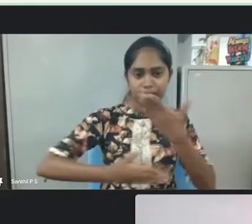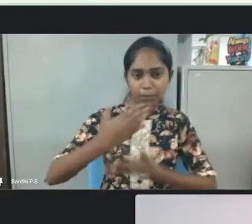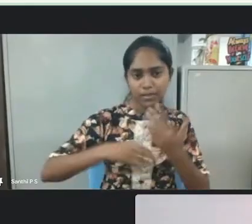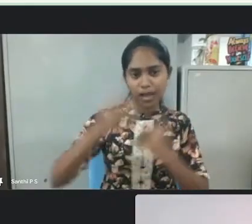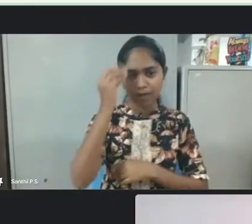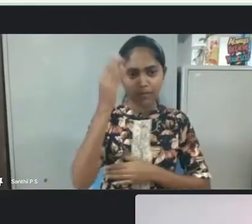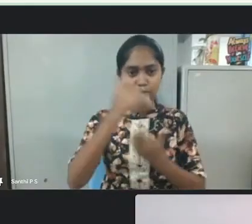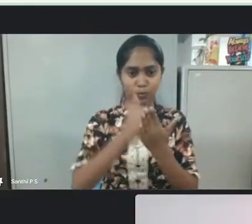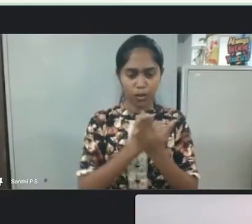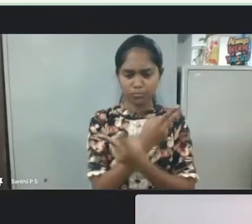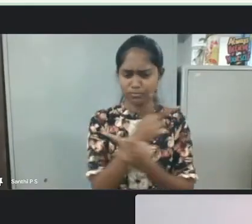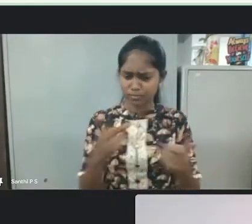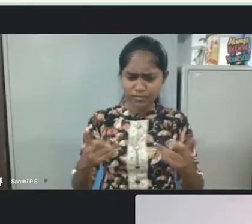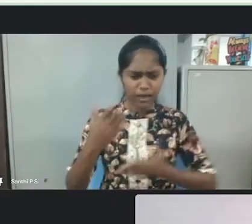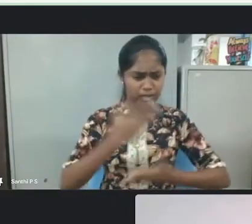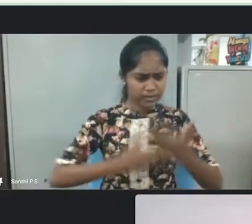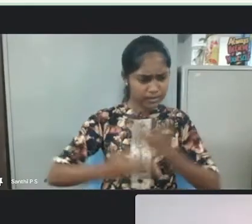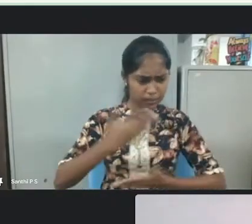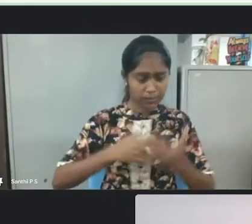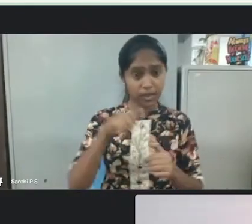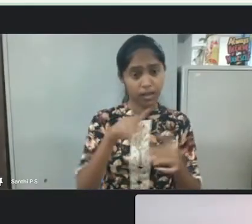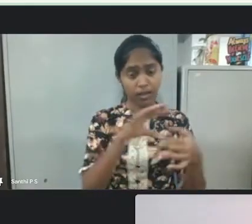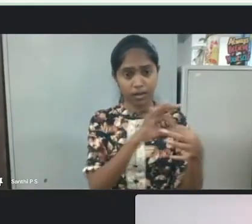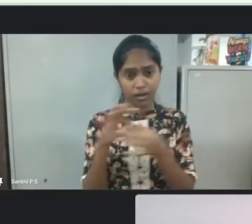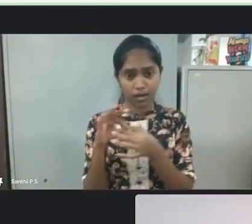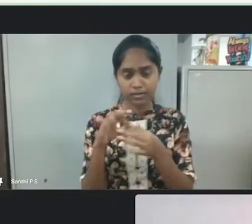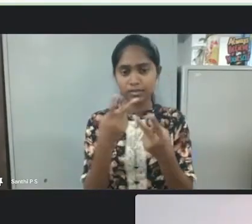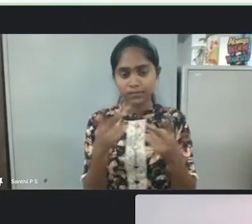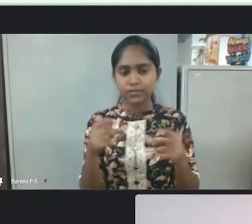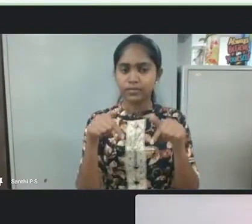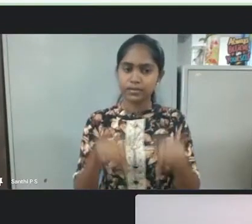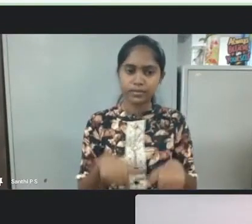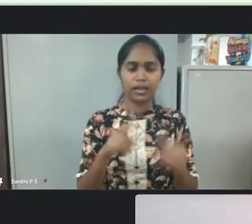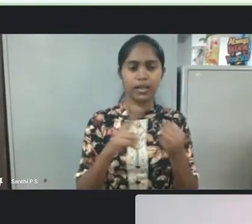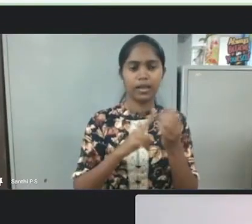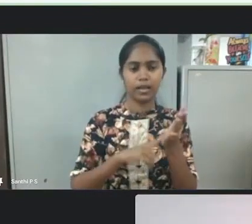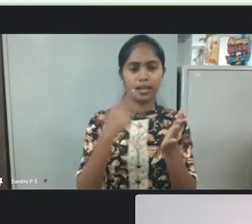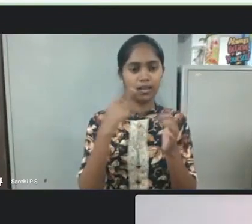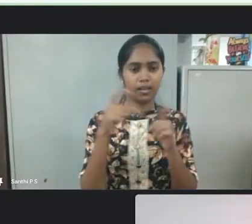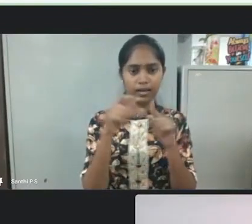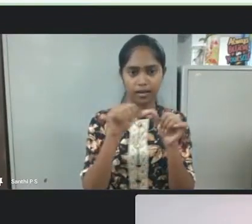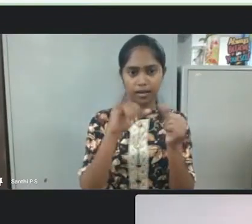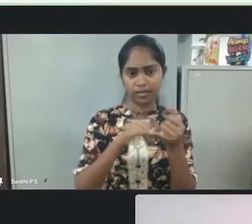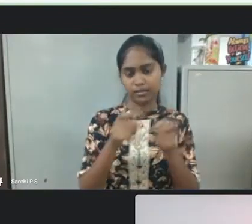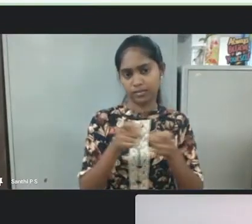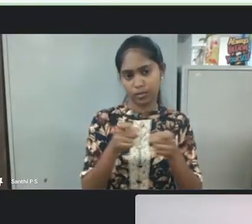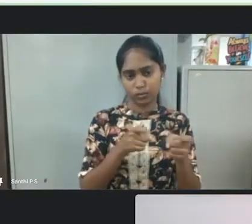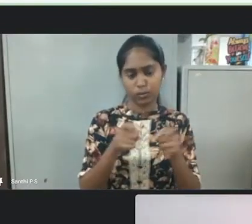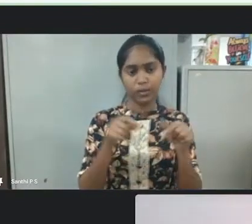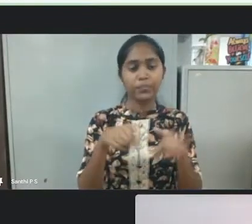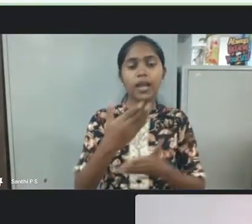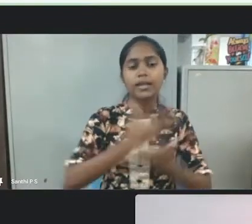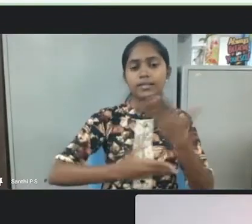തരത്തിലുള്ള ഭിന്നശേഷിയും അതുമായി ബന്ധപ്പെട്ട വിഷയങ്ങളുമാണ് നിഡാസ് കൈകാര്യം ചെയ്യുന്നത്. നിഡാസ് പ്രധാനമായും ഭിന്നശേഷിയുള്ളവർക്കും